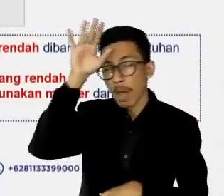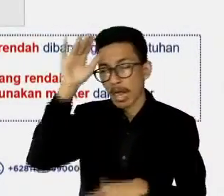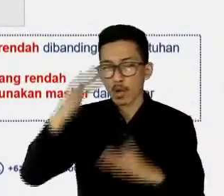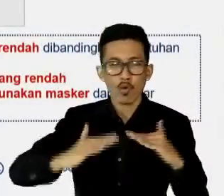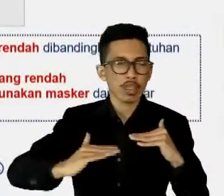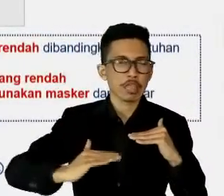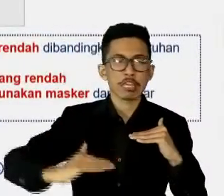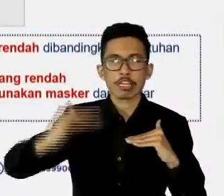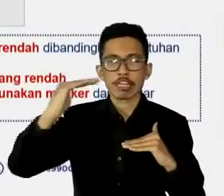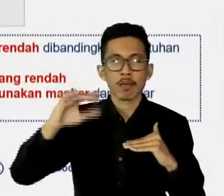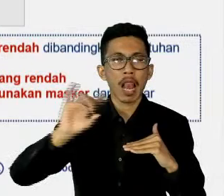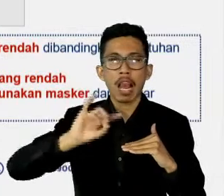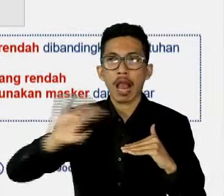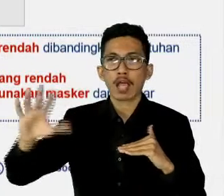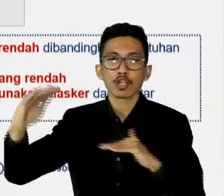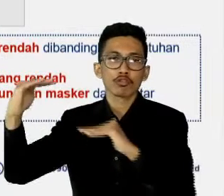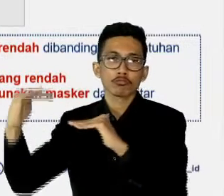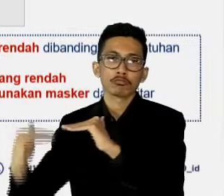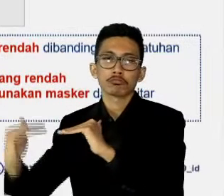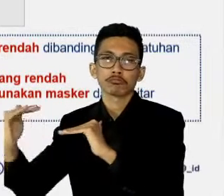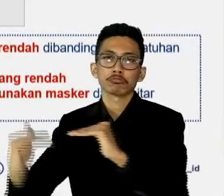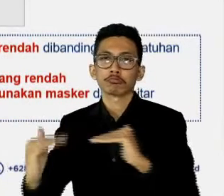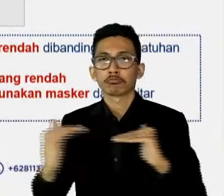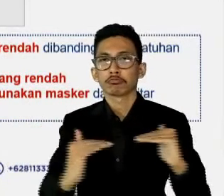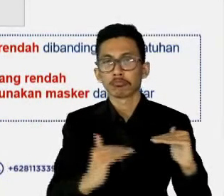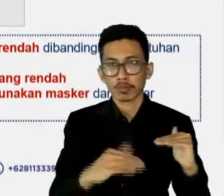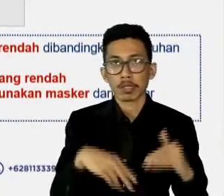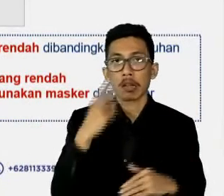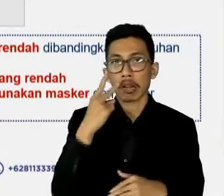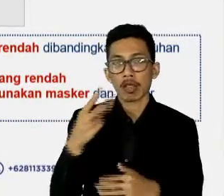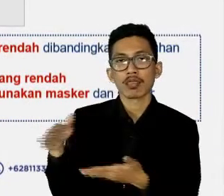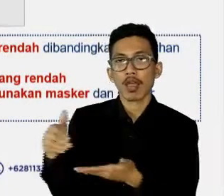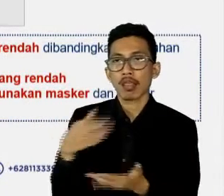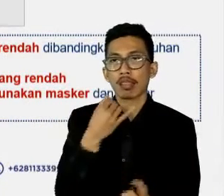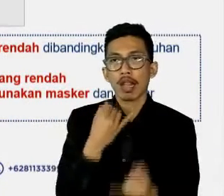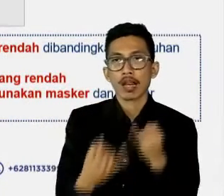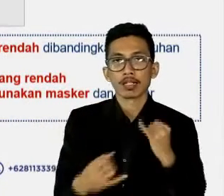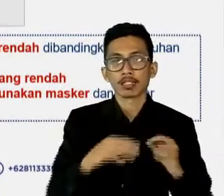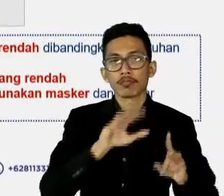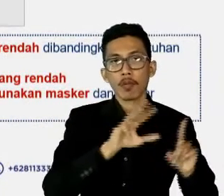lain di luar Jawa dan Bali. Yang perlu diingat, ini data pada pekan terakhir ya,